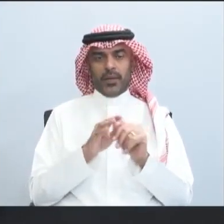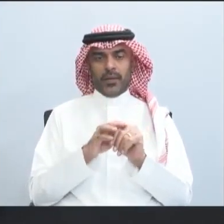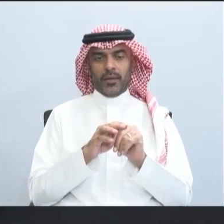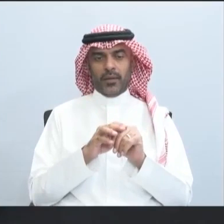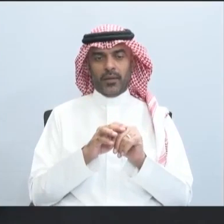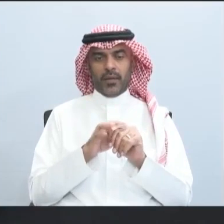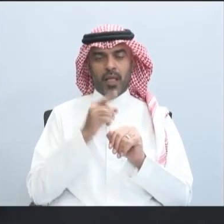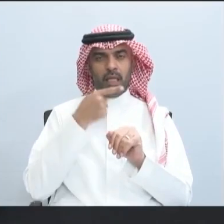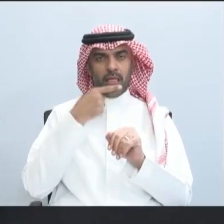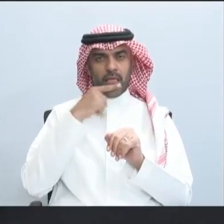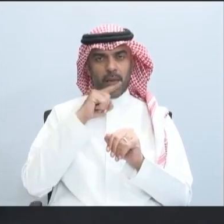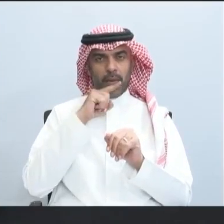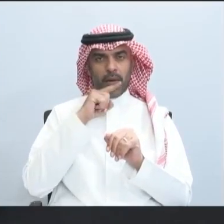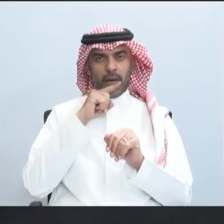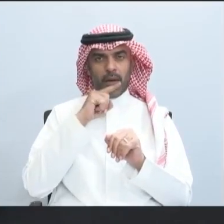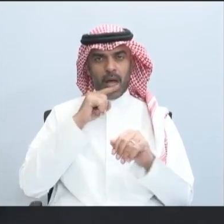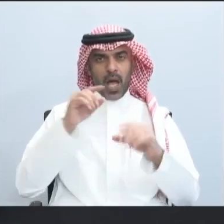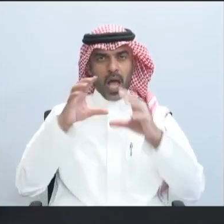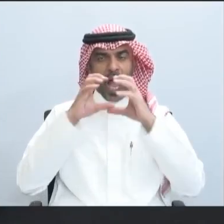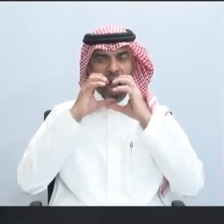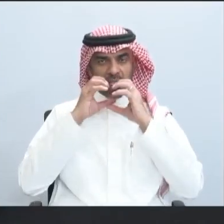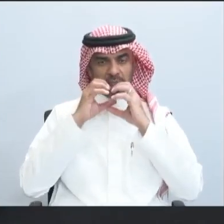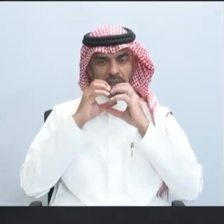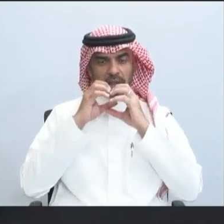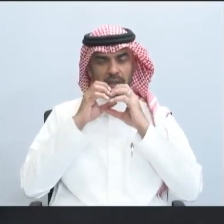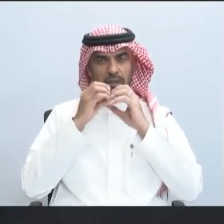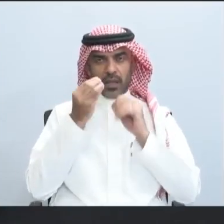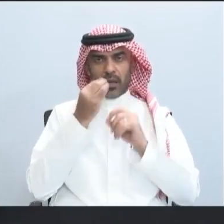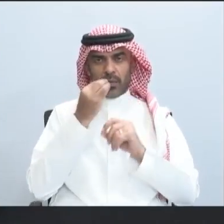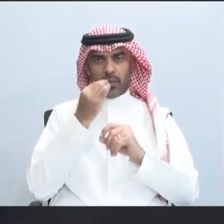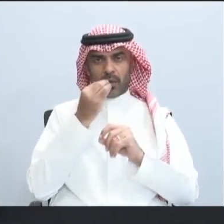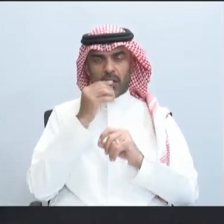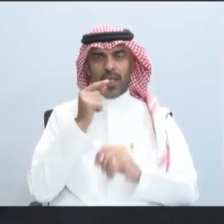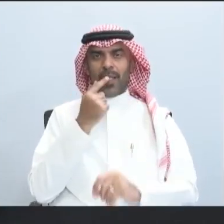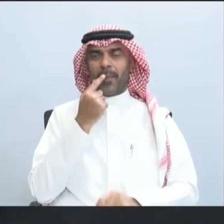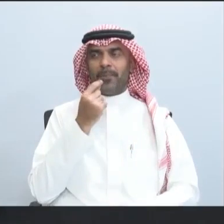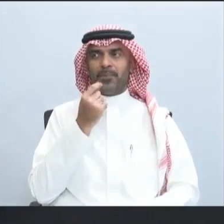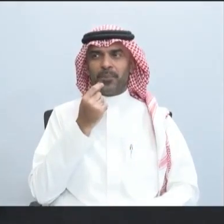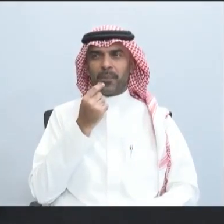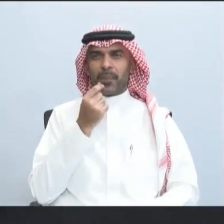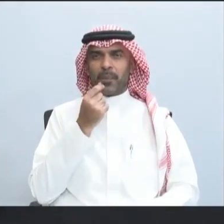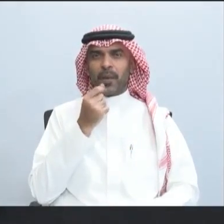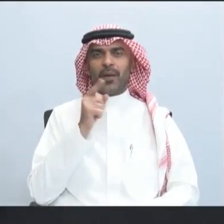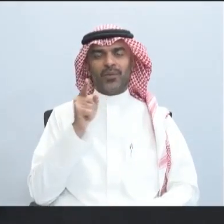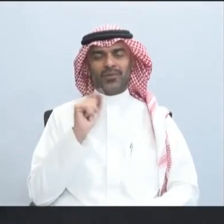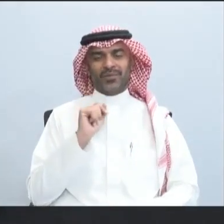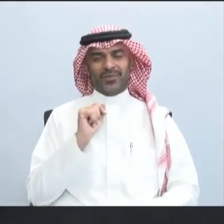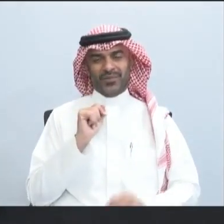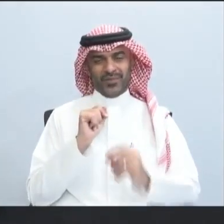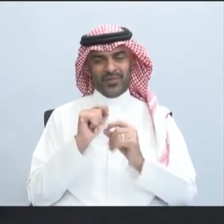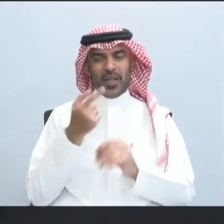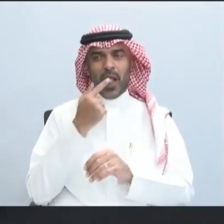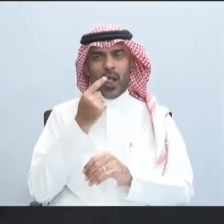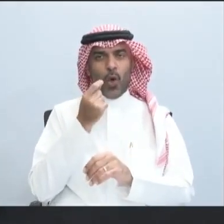التمر الاكل المذاق رائعون المذاق هناك الحلو